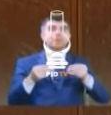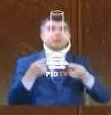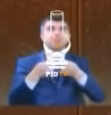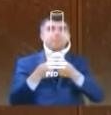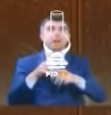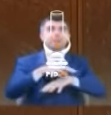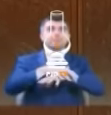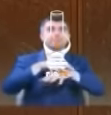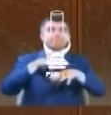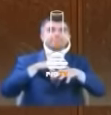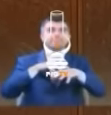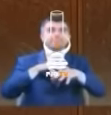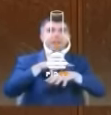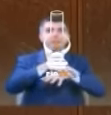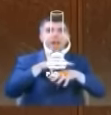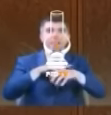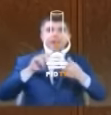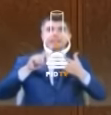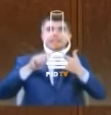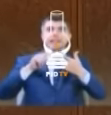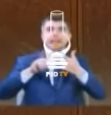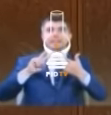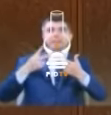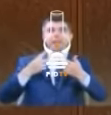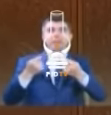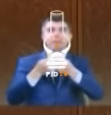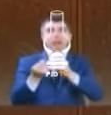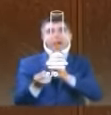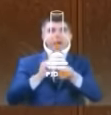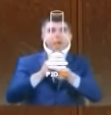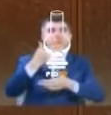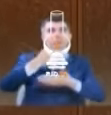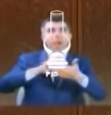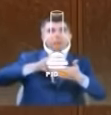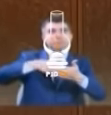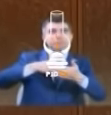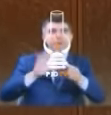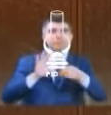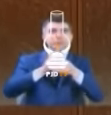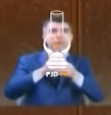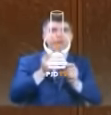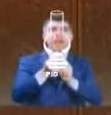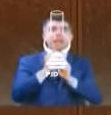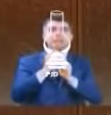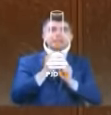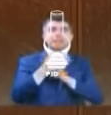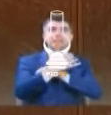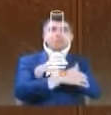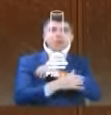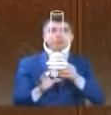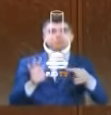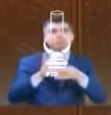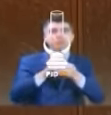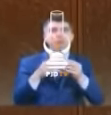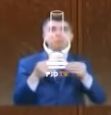الان اللي وقع التقسيم الجهوي، مضطرين نعدلوا الشراكه مع مراكش باش ندخلوا فيها الاقليم ديال اسفي واللي مندمج في الشراكه الجهويه كامله بما